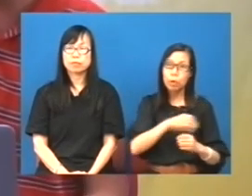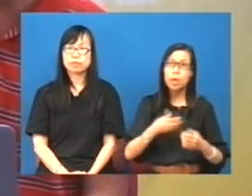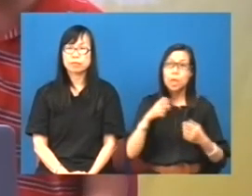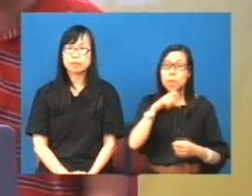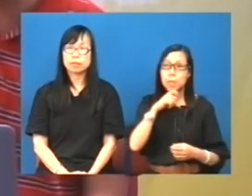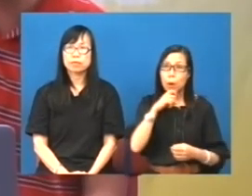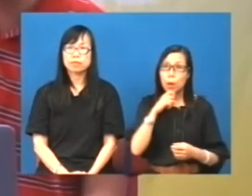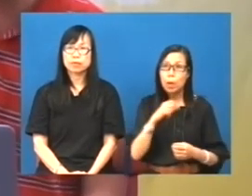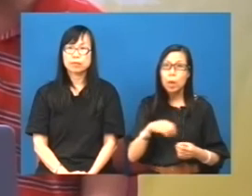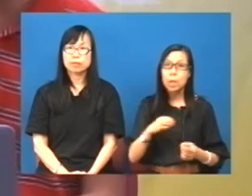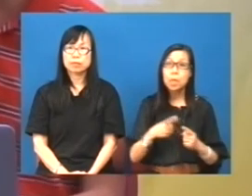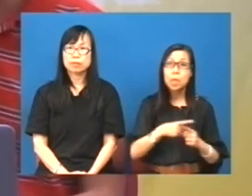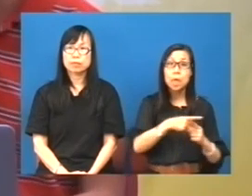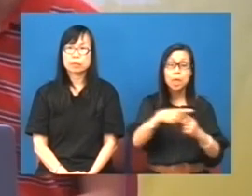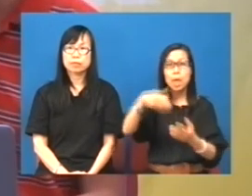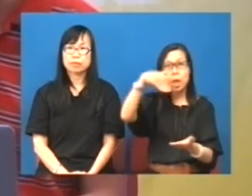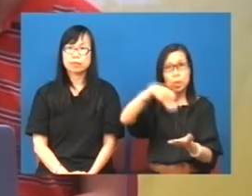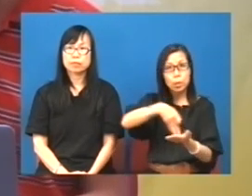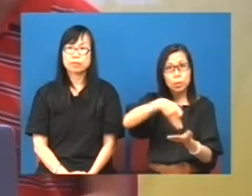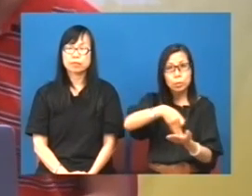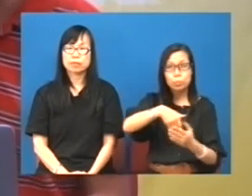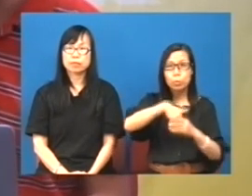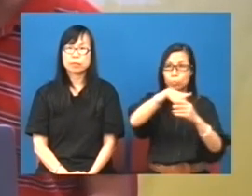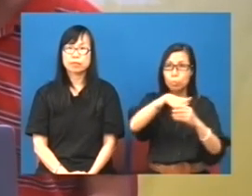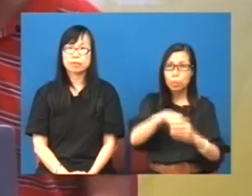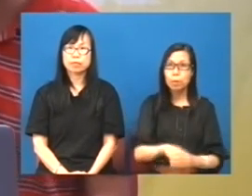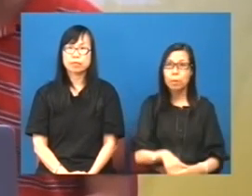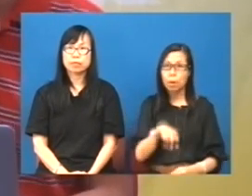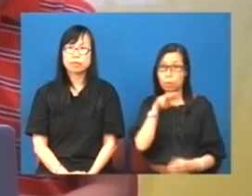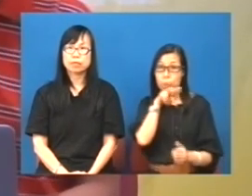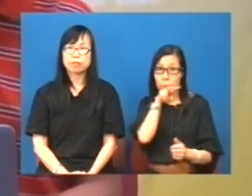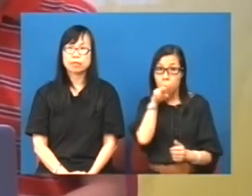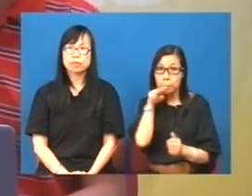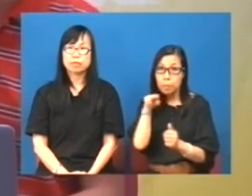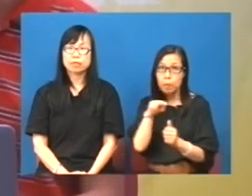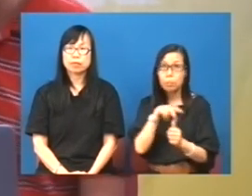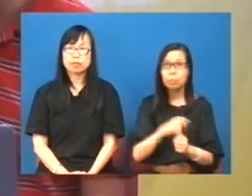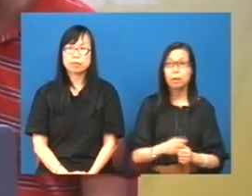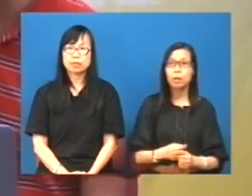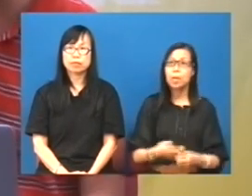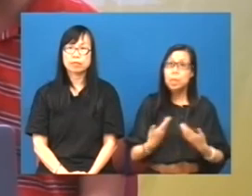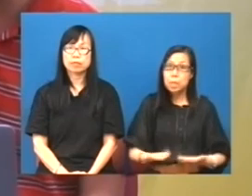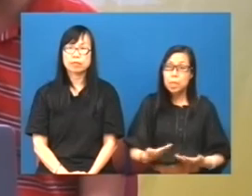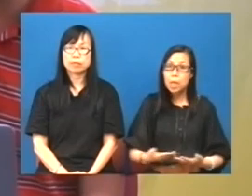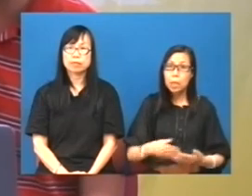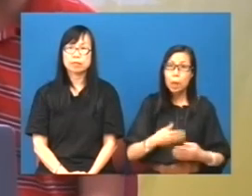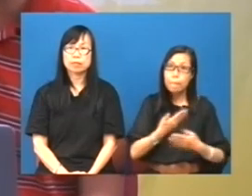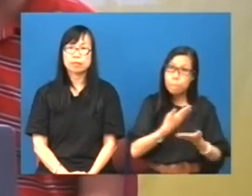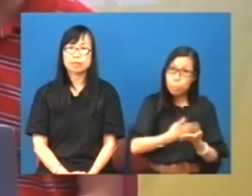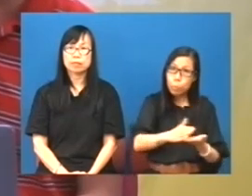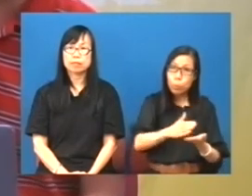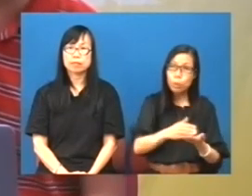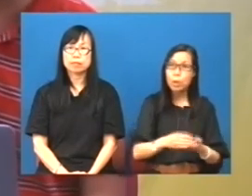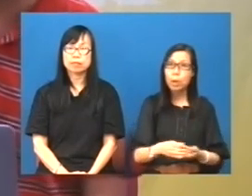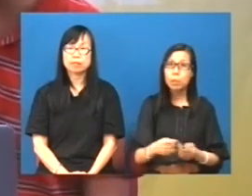去監察一些政府部門他們做的工作他們的表現好不好但現在判了出去之後基本上市民